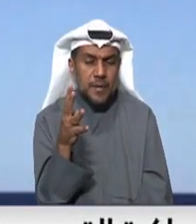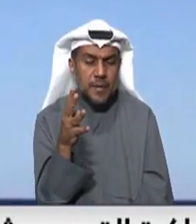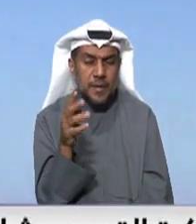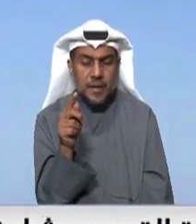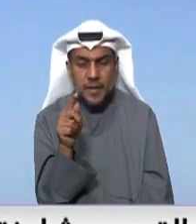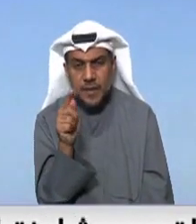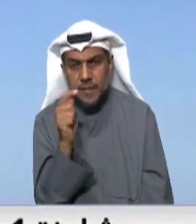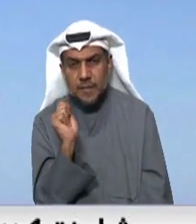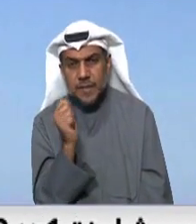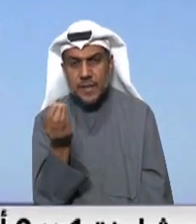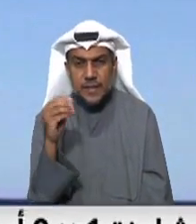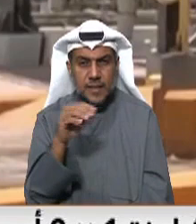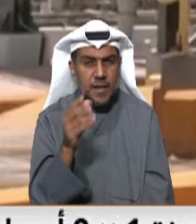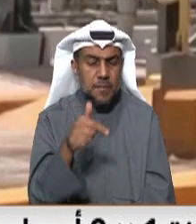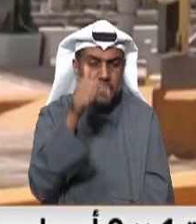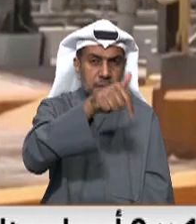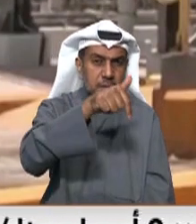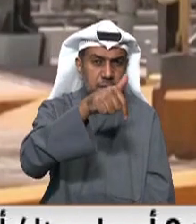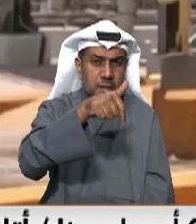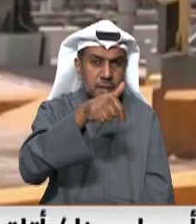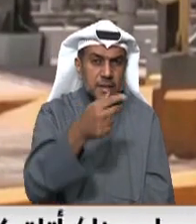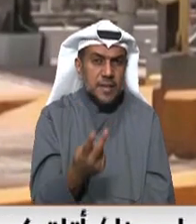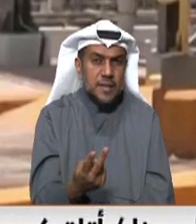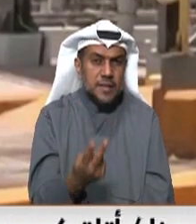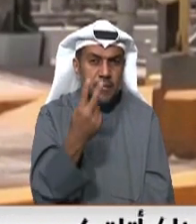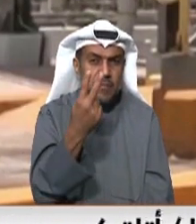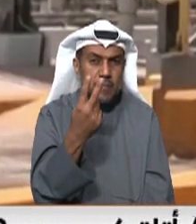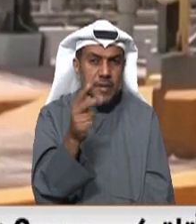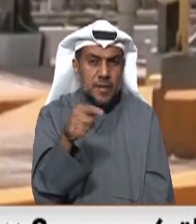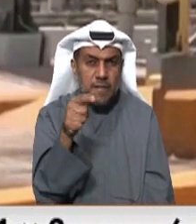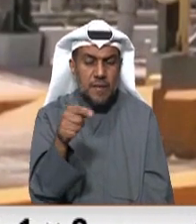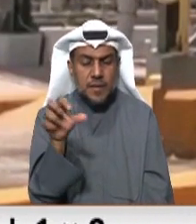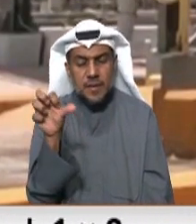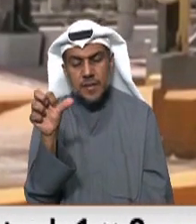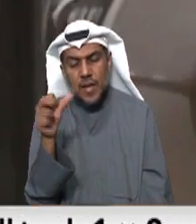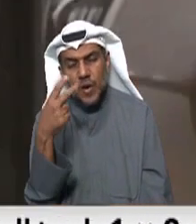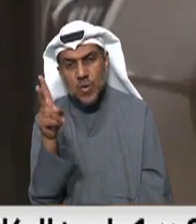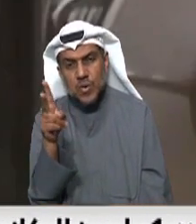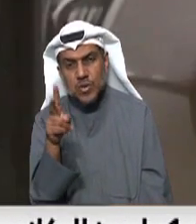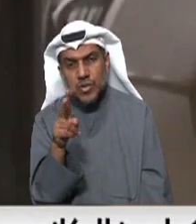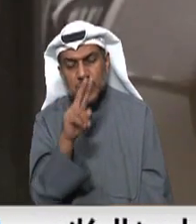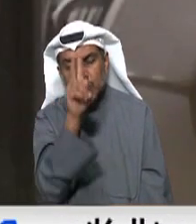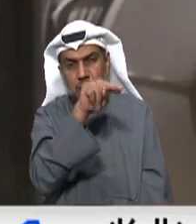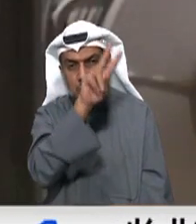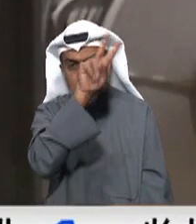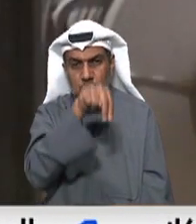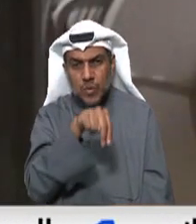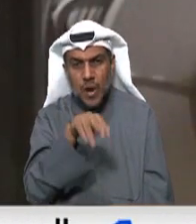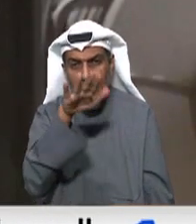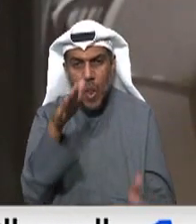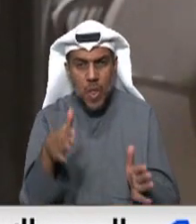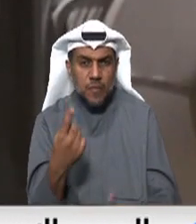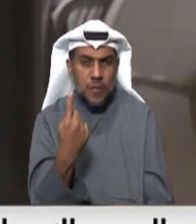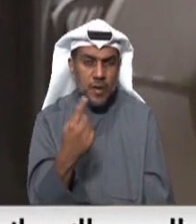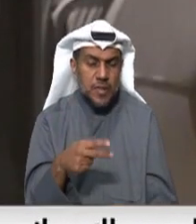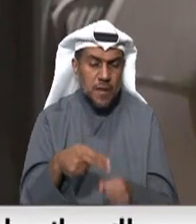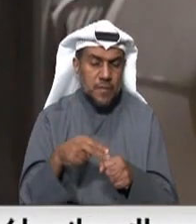وليبلغ مستوى 76$ و29 سنتا للبرميل